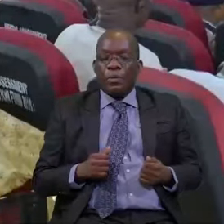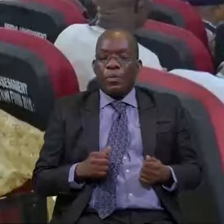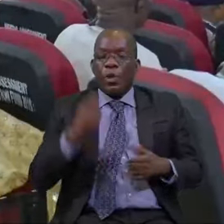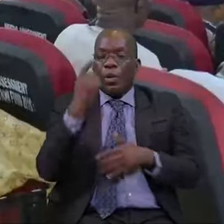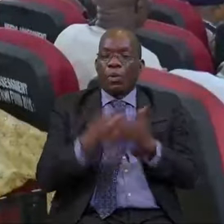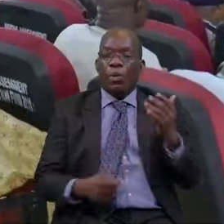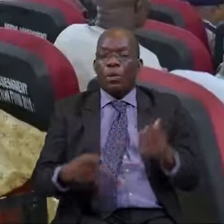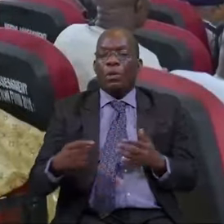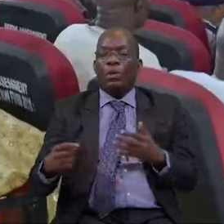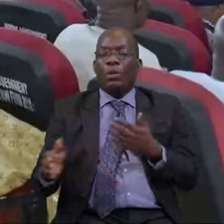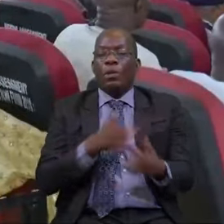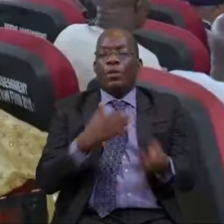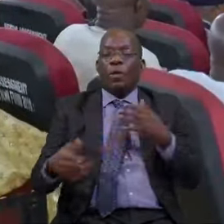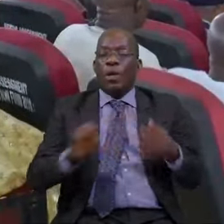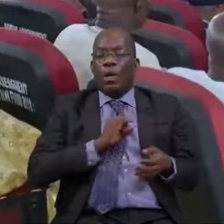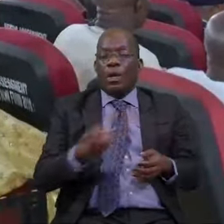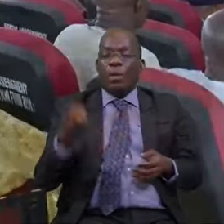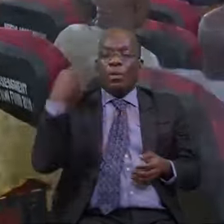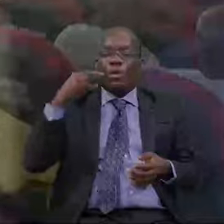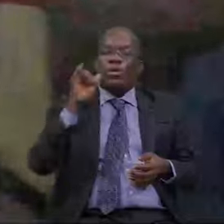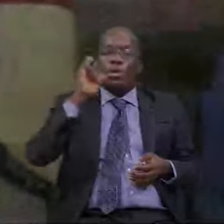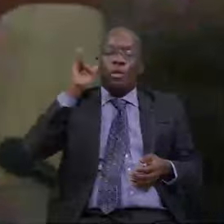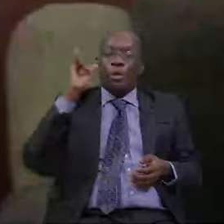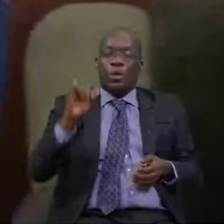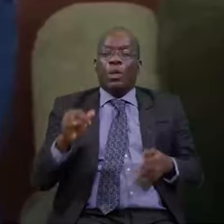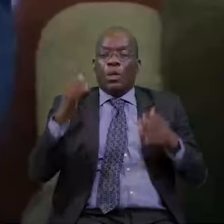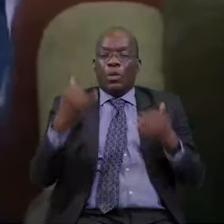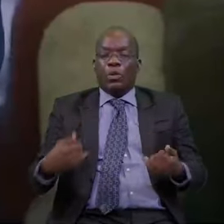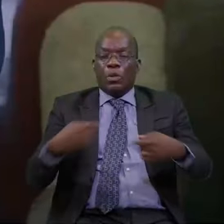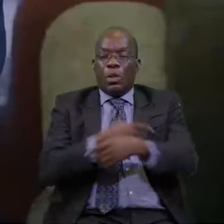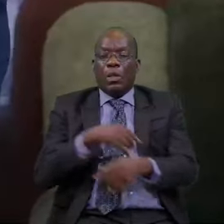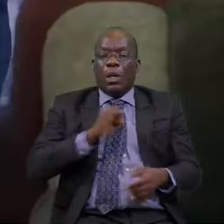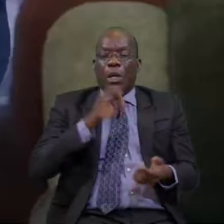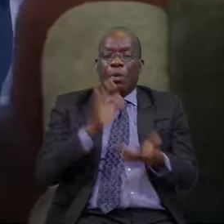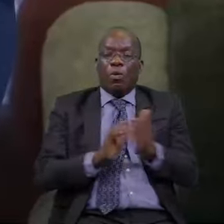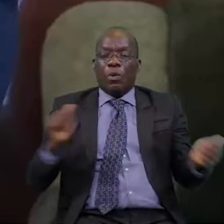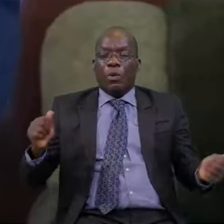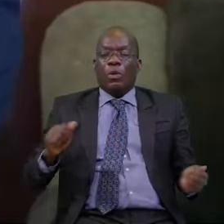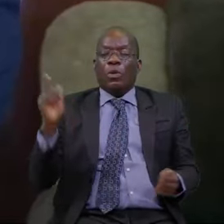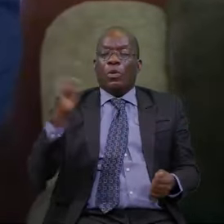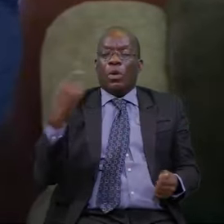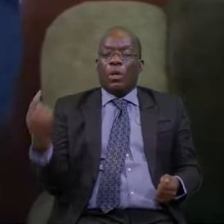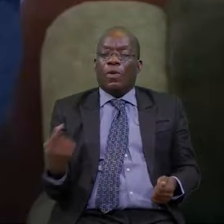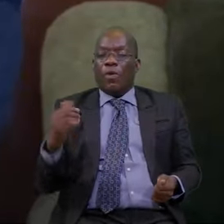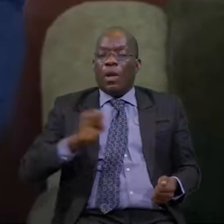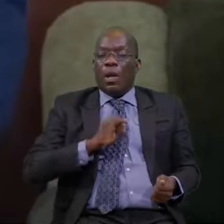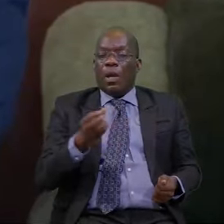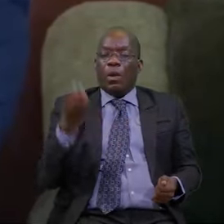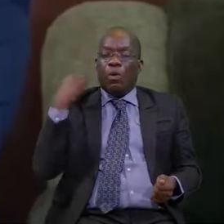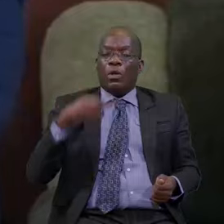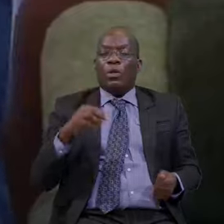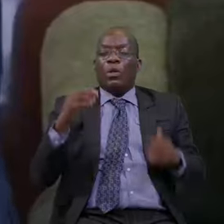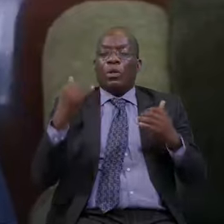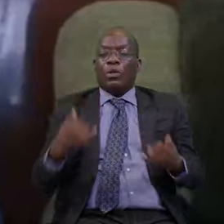Quel que soit ce que j'étais hier, aujourd'hui, je crois. Où que je sois hier, je fus